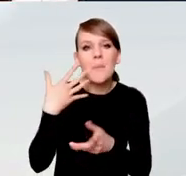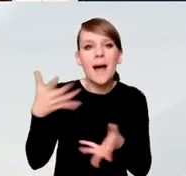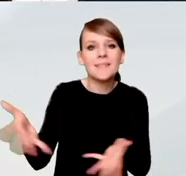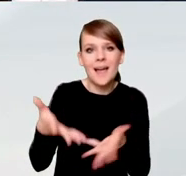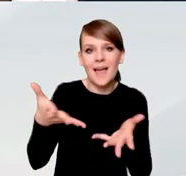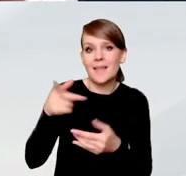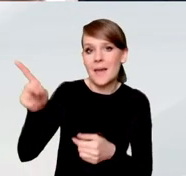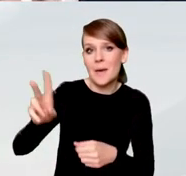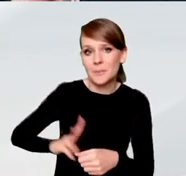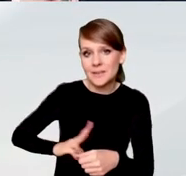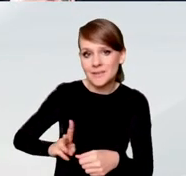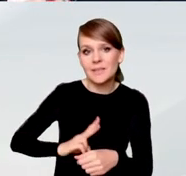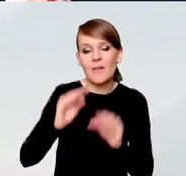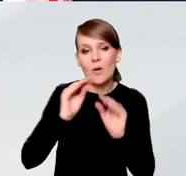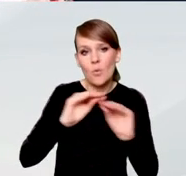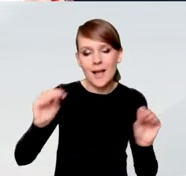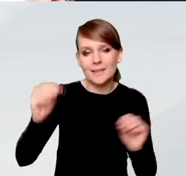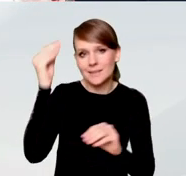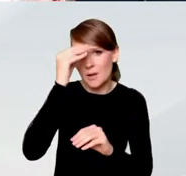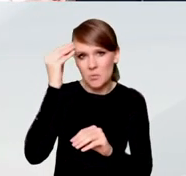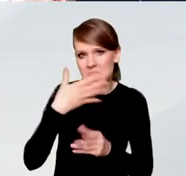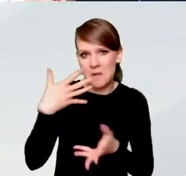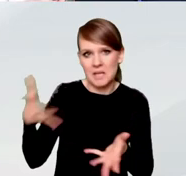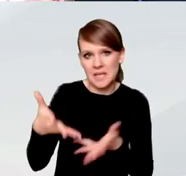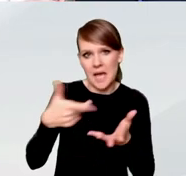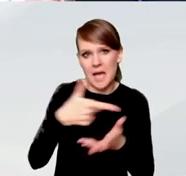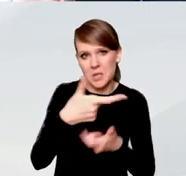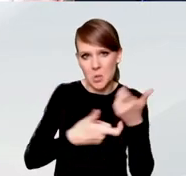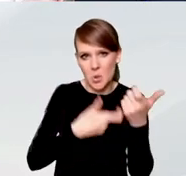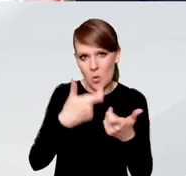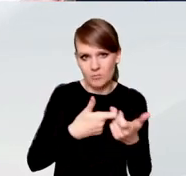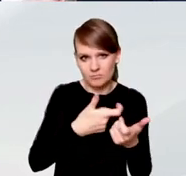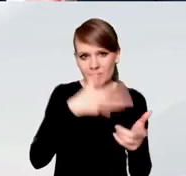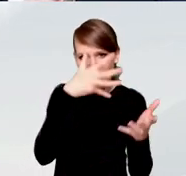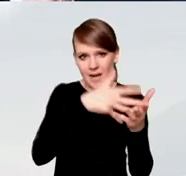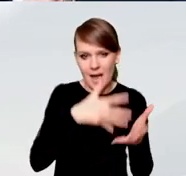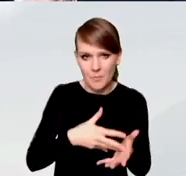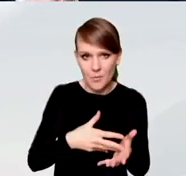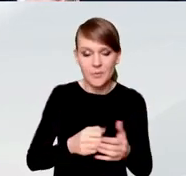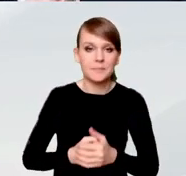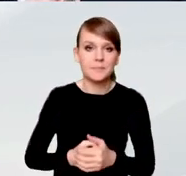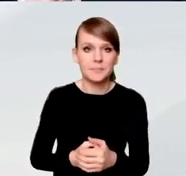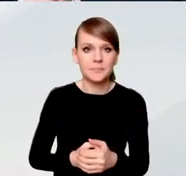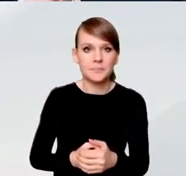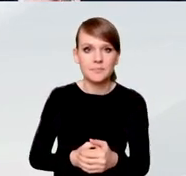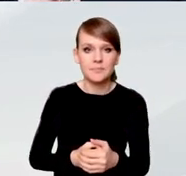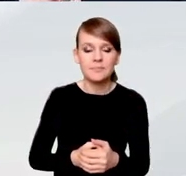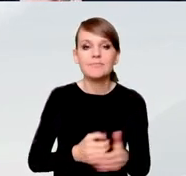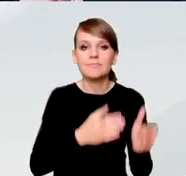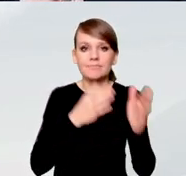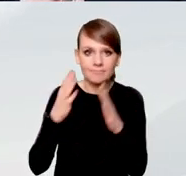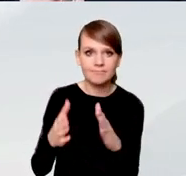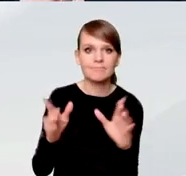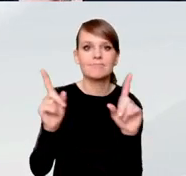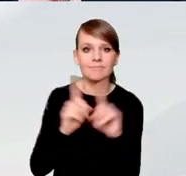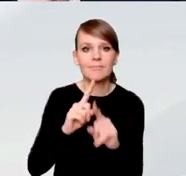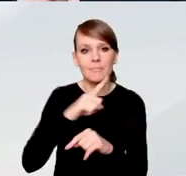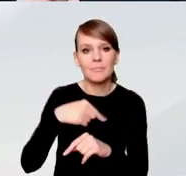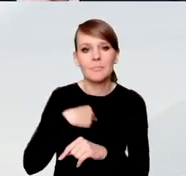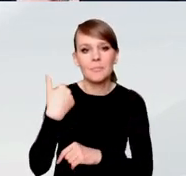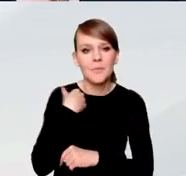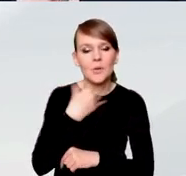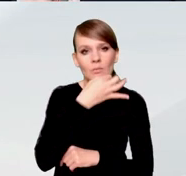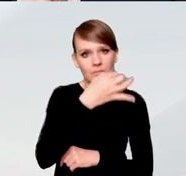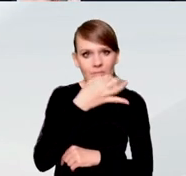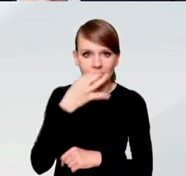Edukacji i Nauki. Pytaliśmy też respondentów o działania, które kierują